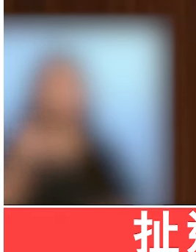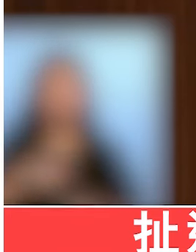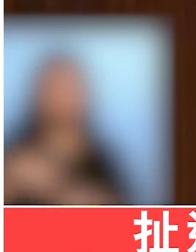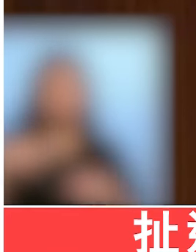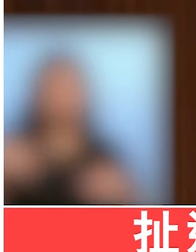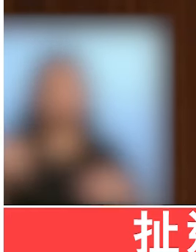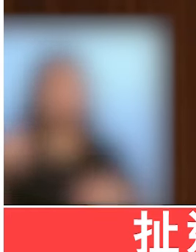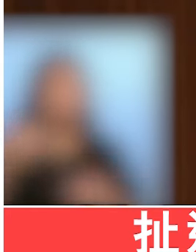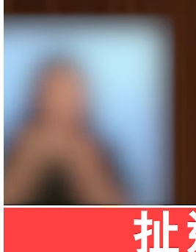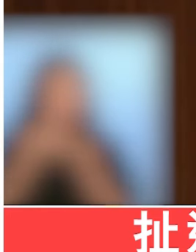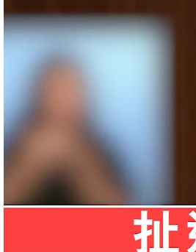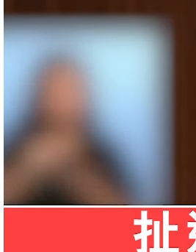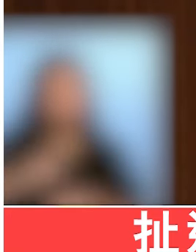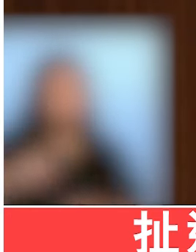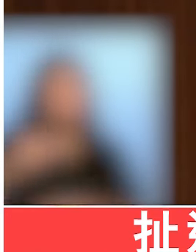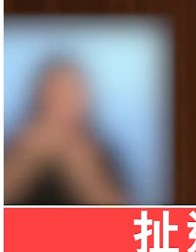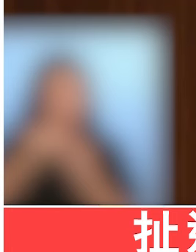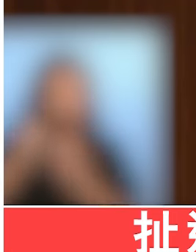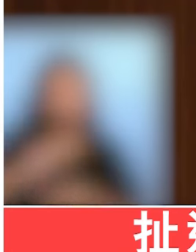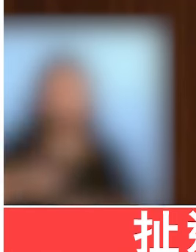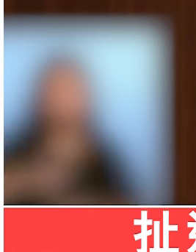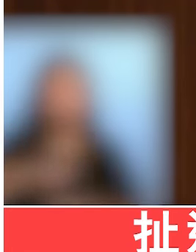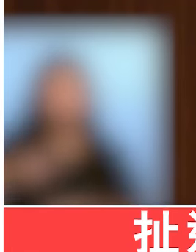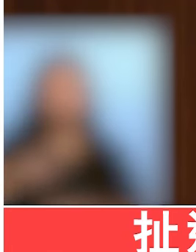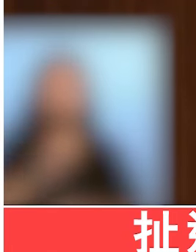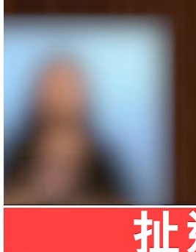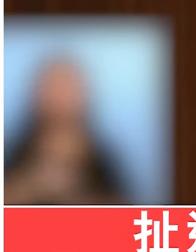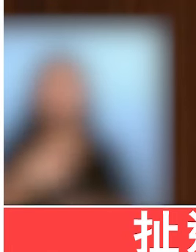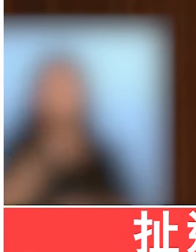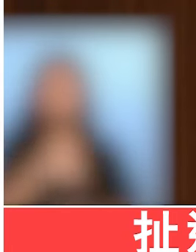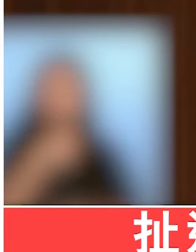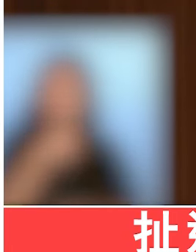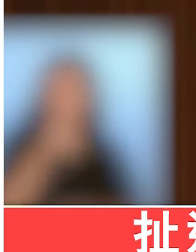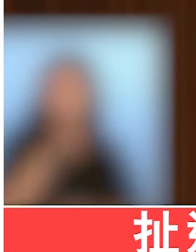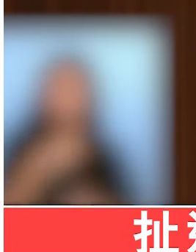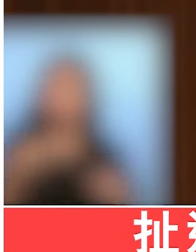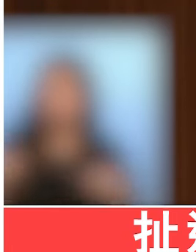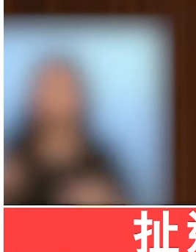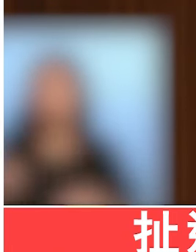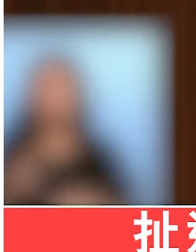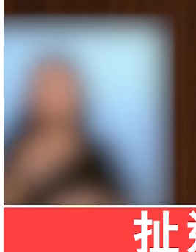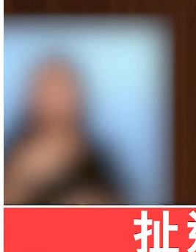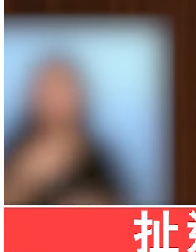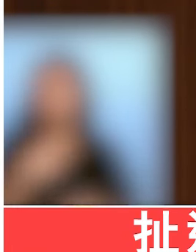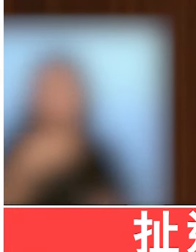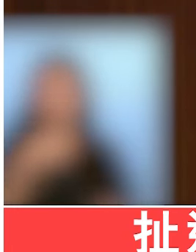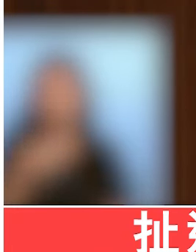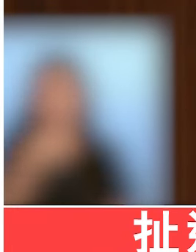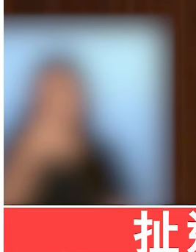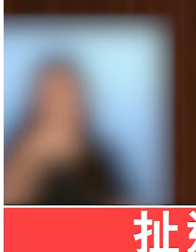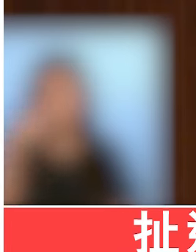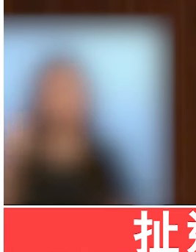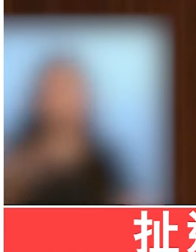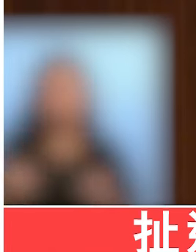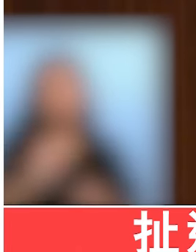嗰啲教仔女要守規矩啦，要有禮貌啦，扶持子孝啦，兄弟相親啦，鄰居要和